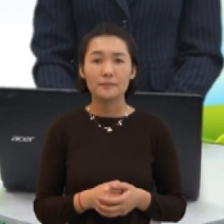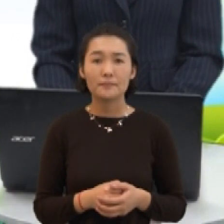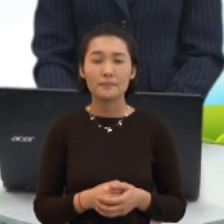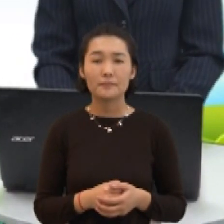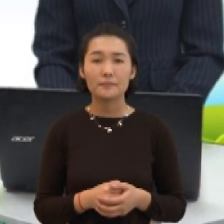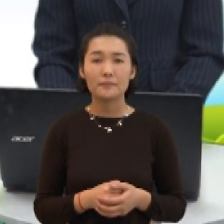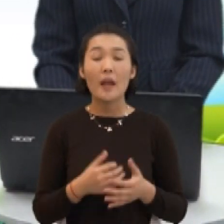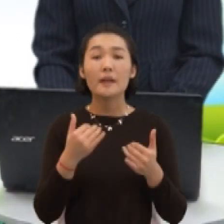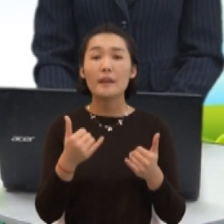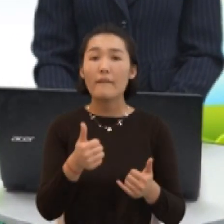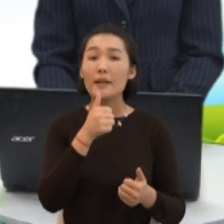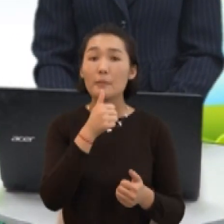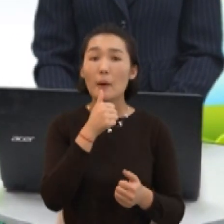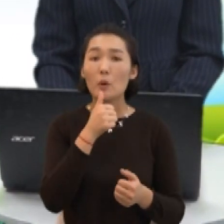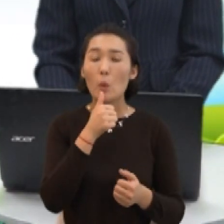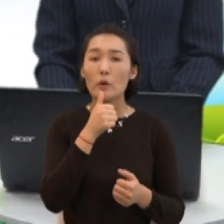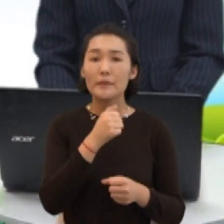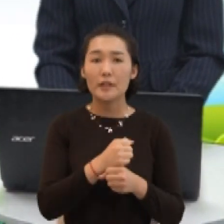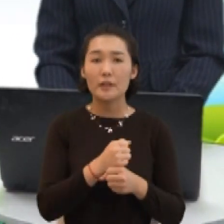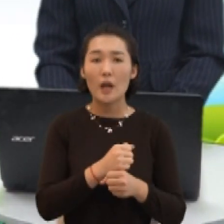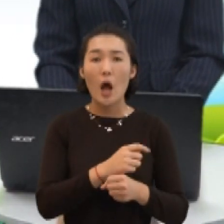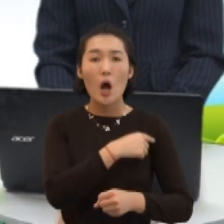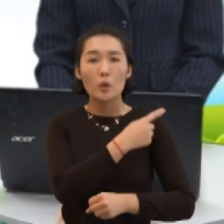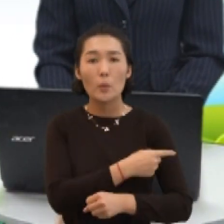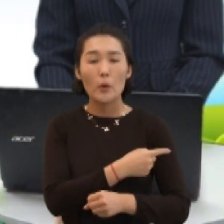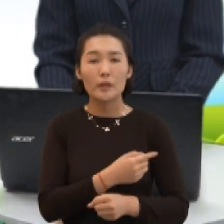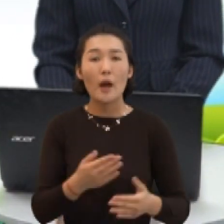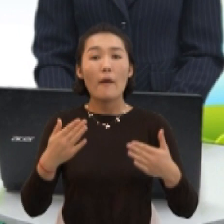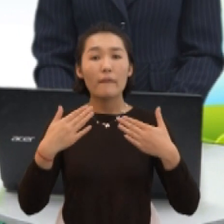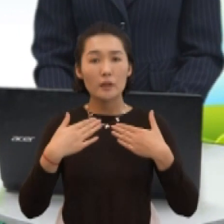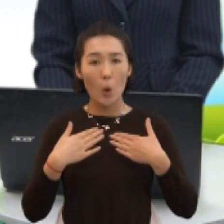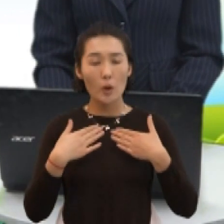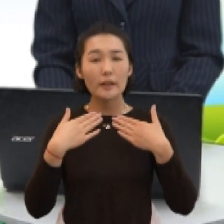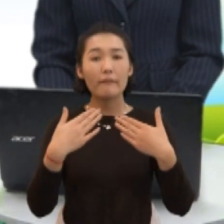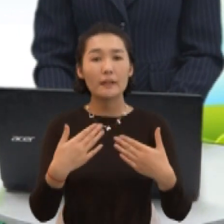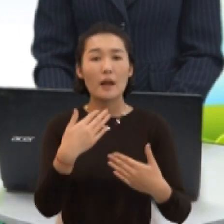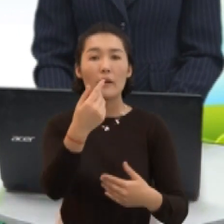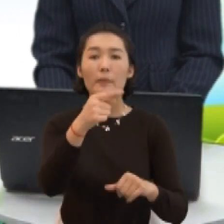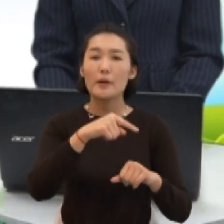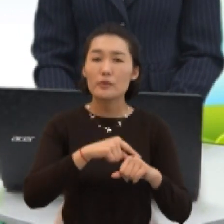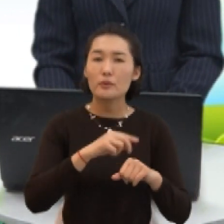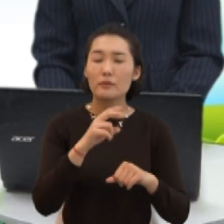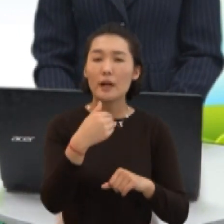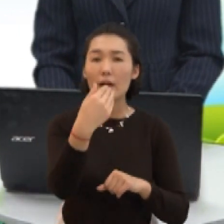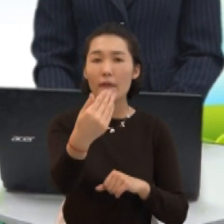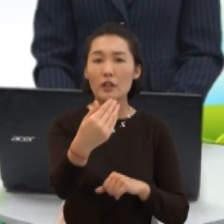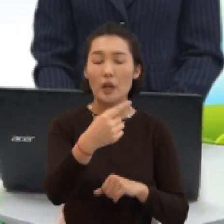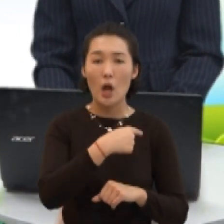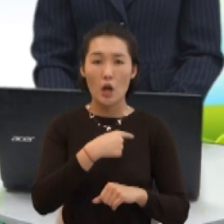Давайте попробуем сделать глубокий вдох и выдох. Вы почувствуете, как ваша грудная